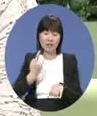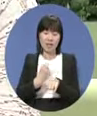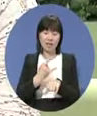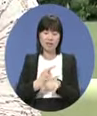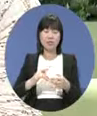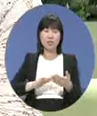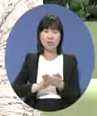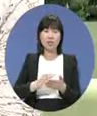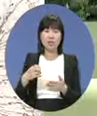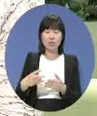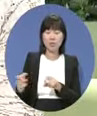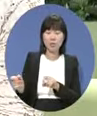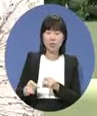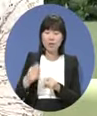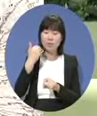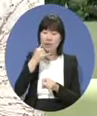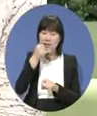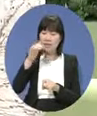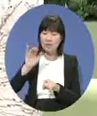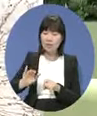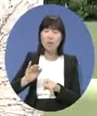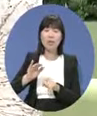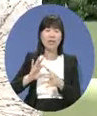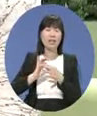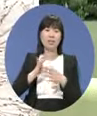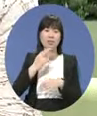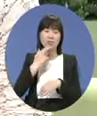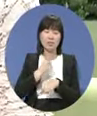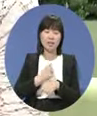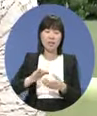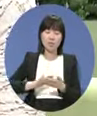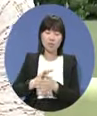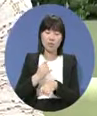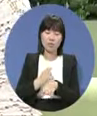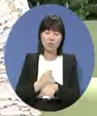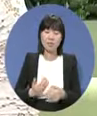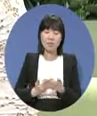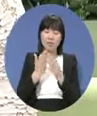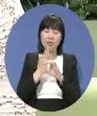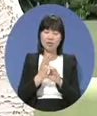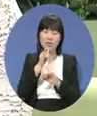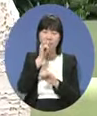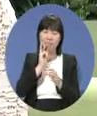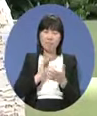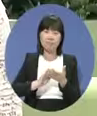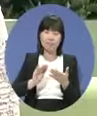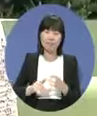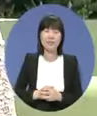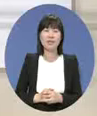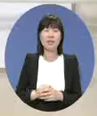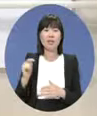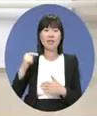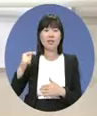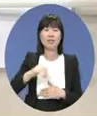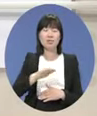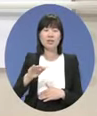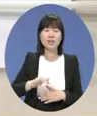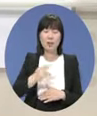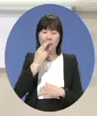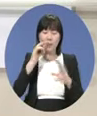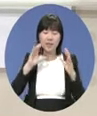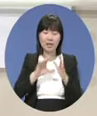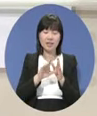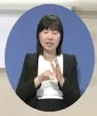놀이 그리고 옆에 누가 있더라도 그냥 상관하지 않고 노는 그런 놀이들이 이제 좀 발달을 하게 됩니다. 그 다음에 우리가 이제